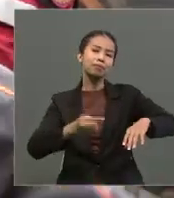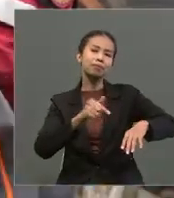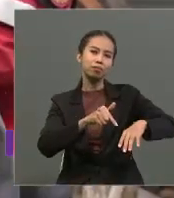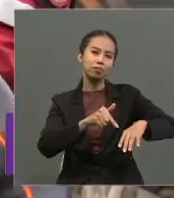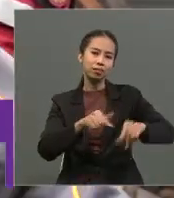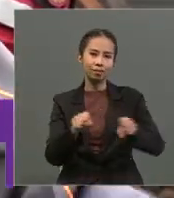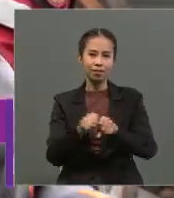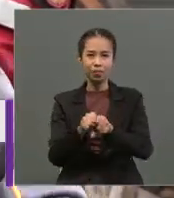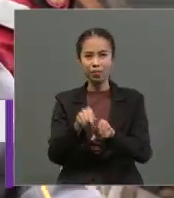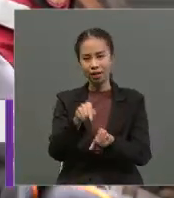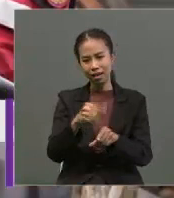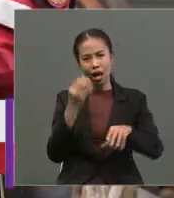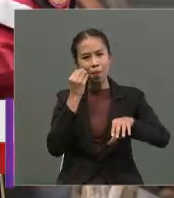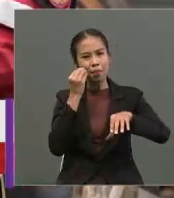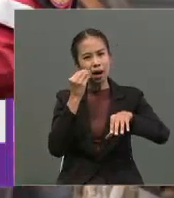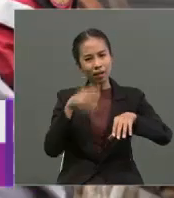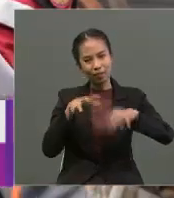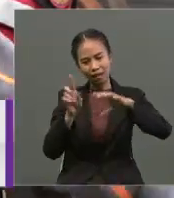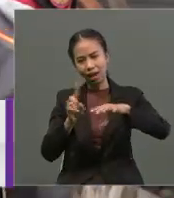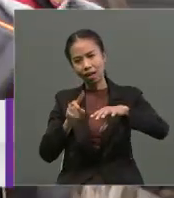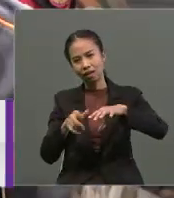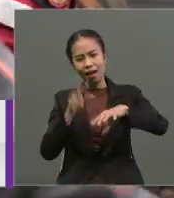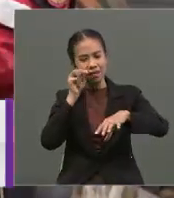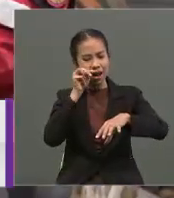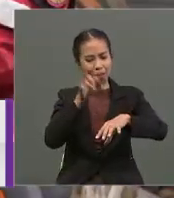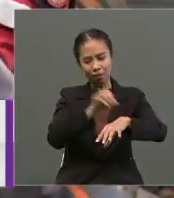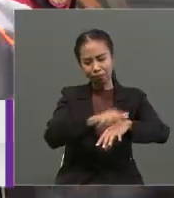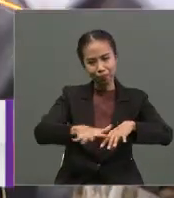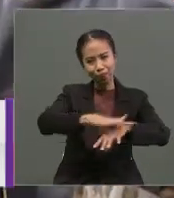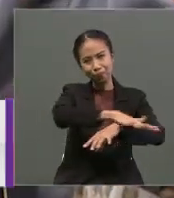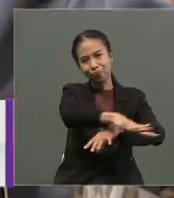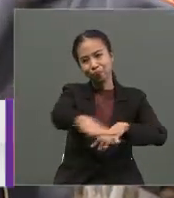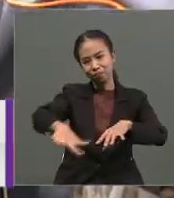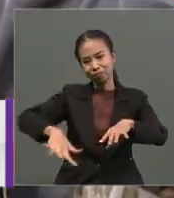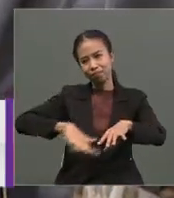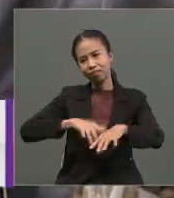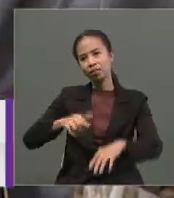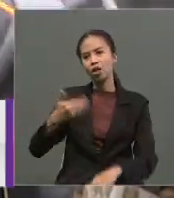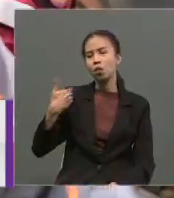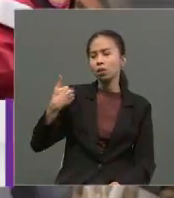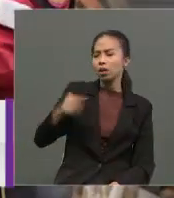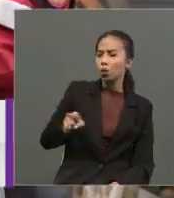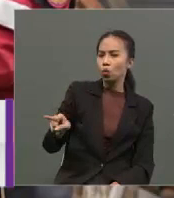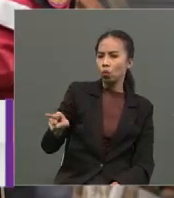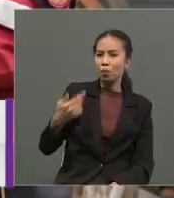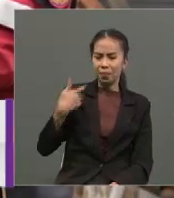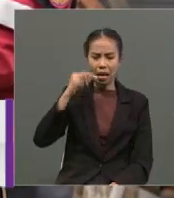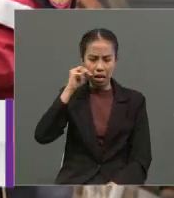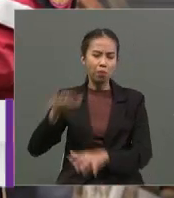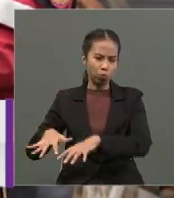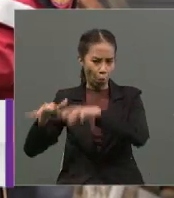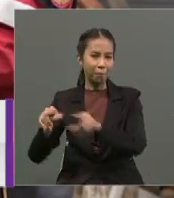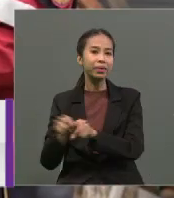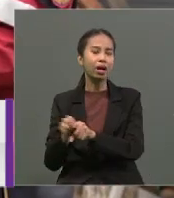มันจะเป็นคลื่นว่าบ้านตรงนี้มันเป็นเกาะเขาเรียกเกาะแล้วก็รอบนี้ก็จะมีนู้นข้างนึงก็เป็นน้ำสูงอยู่เหมือนกันน้